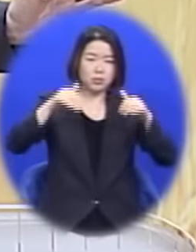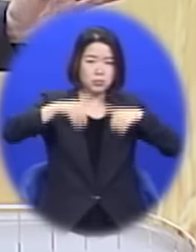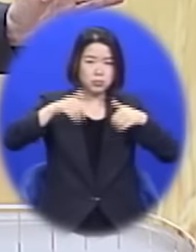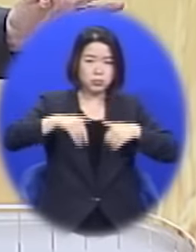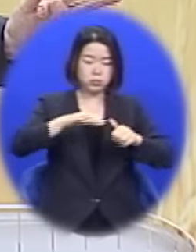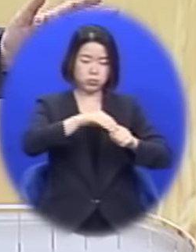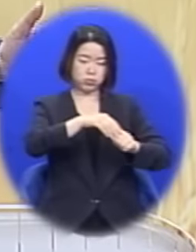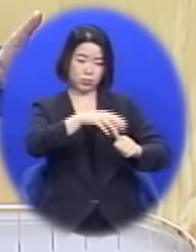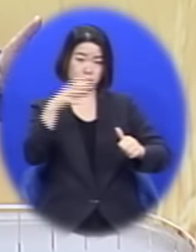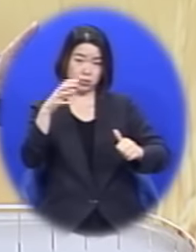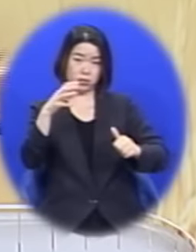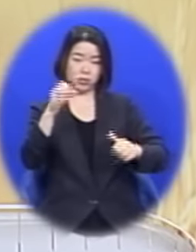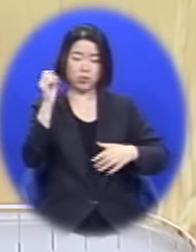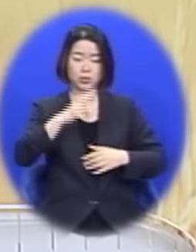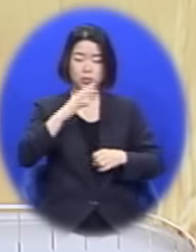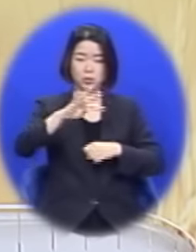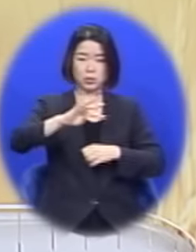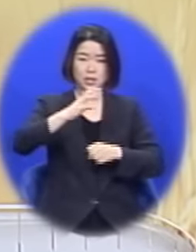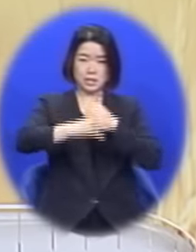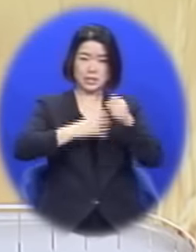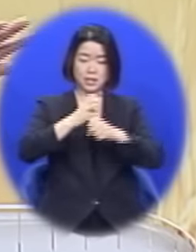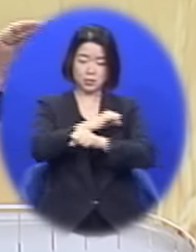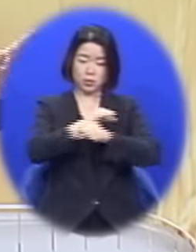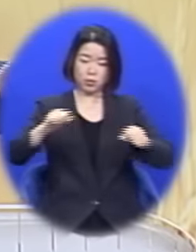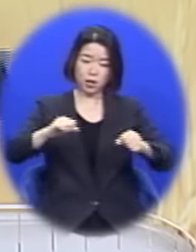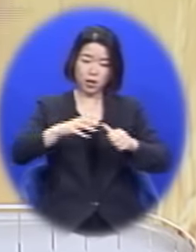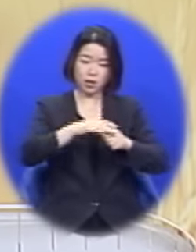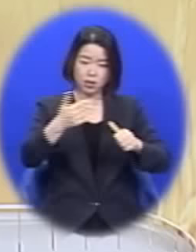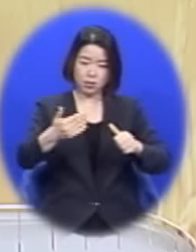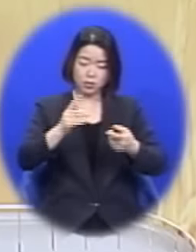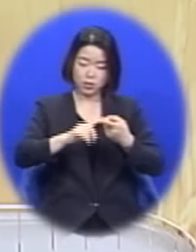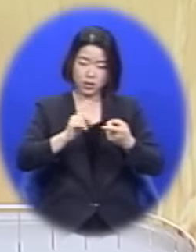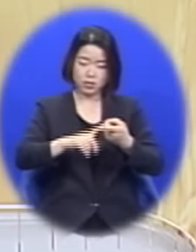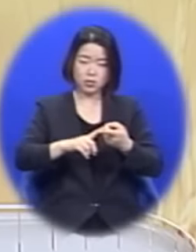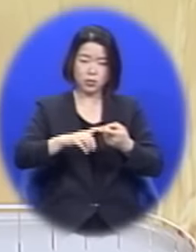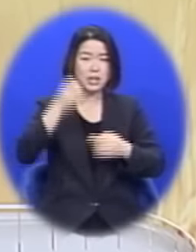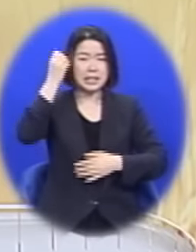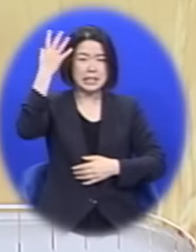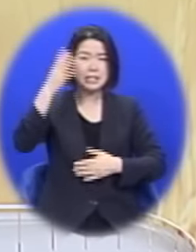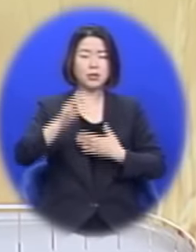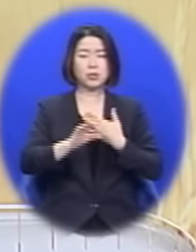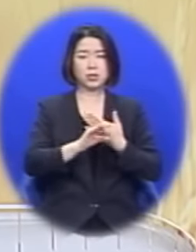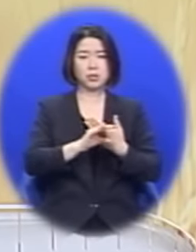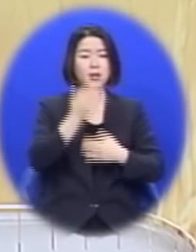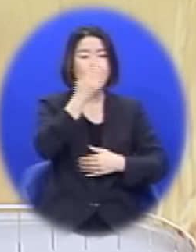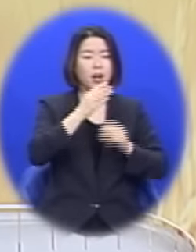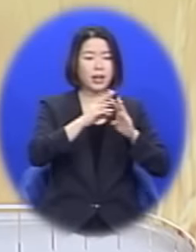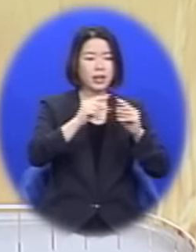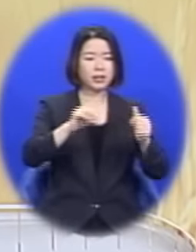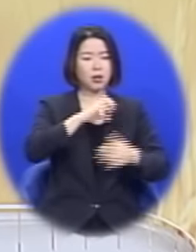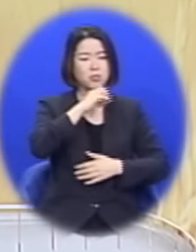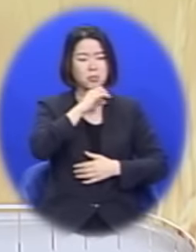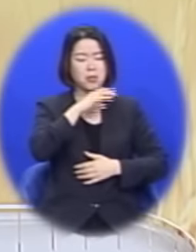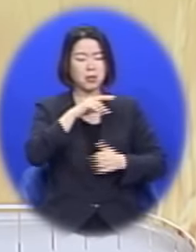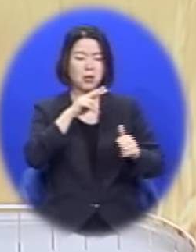나면 가나안 땅은 불평과 원망이 가득한 땅입니다.